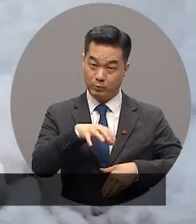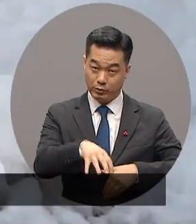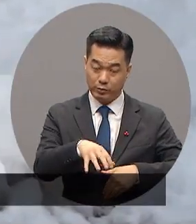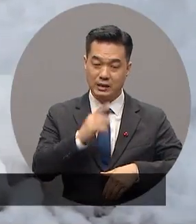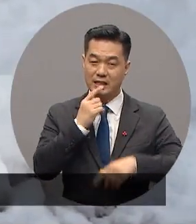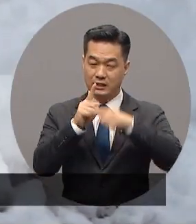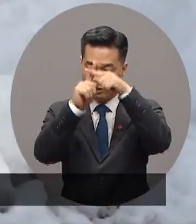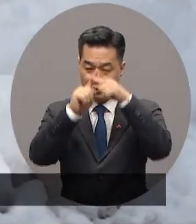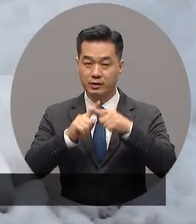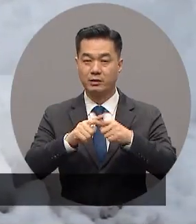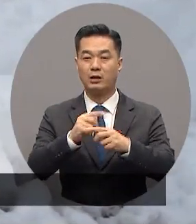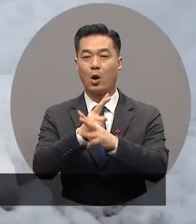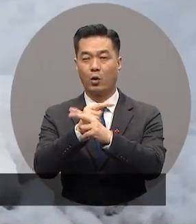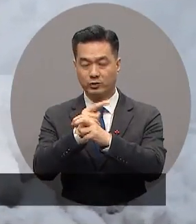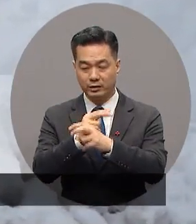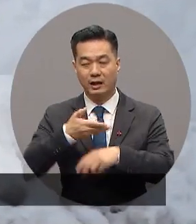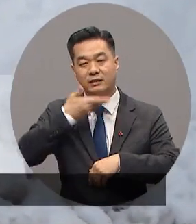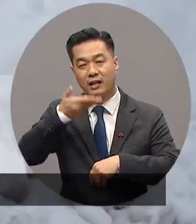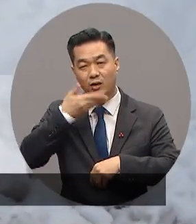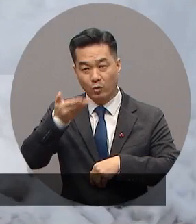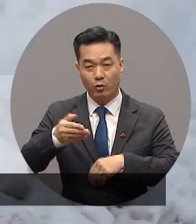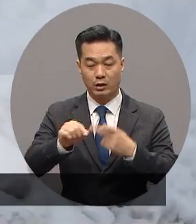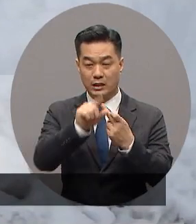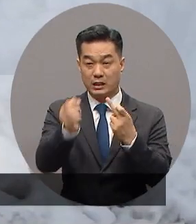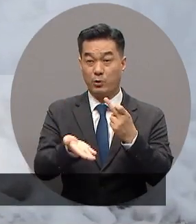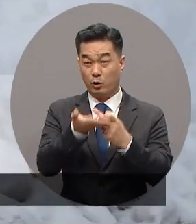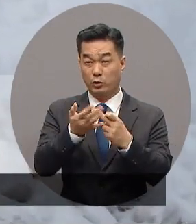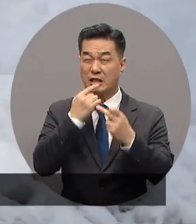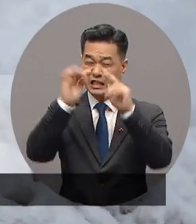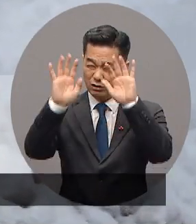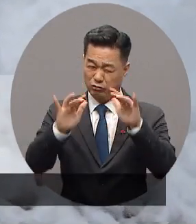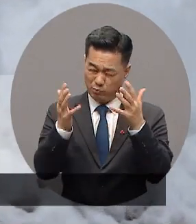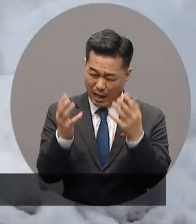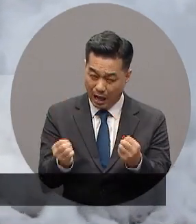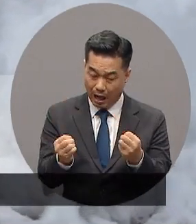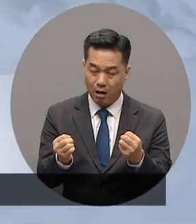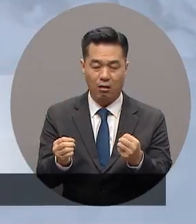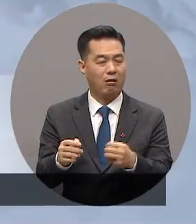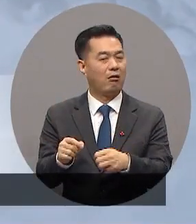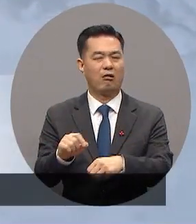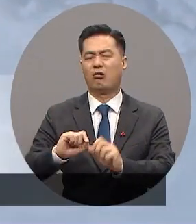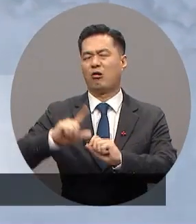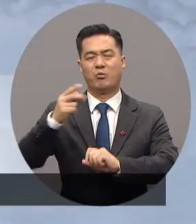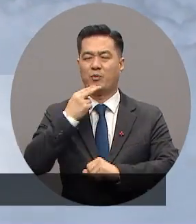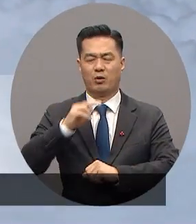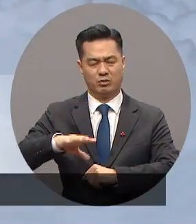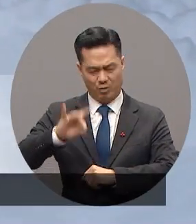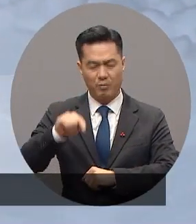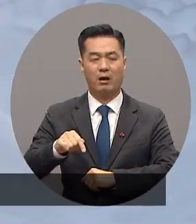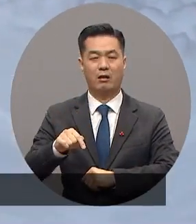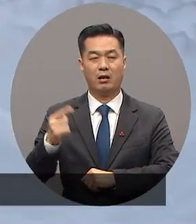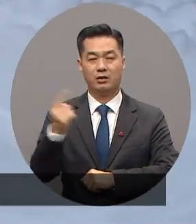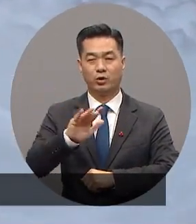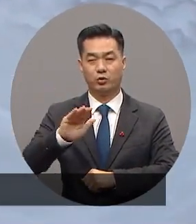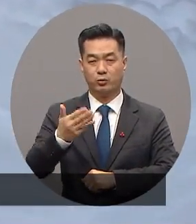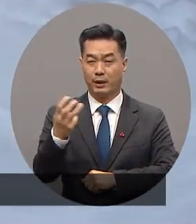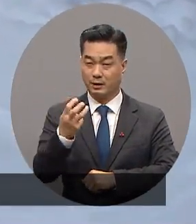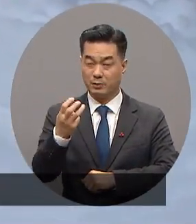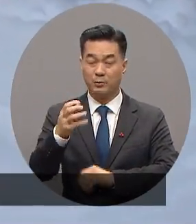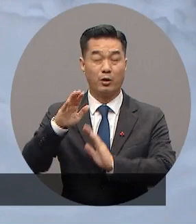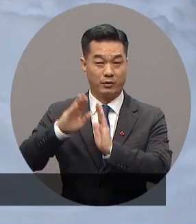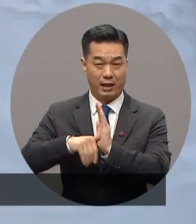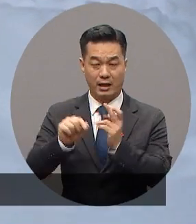오스트리아, 체코에 12월 초에 이렇게 많은 눈이 온 것은 이례적입니다. 민헨에는 1930년대 이래